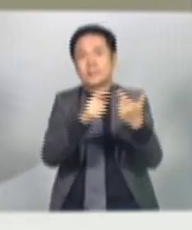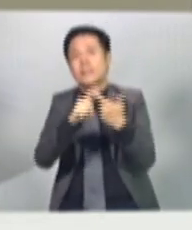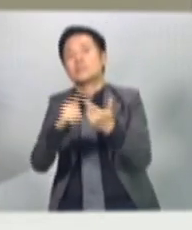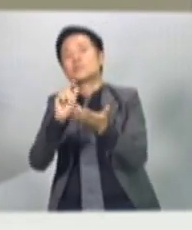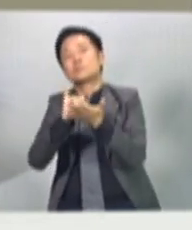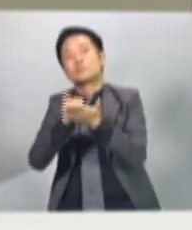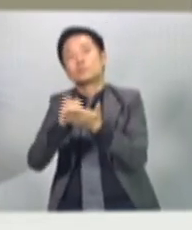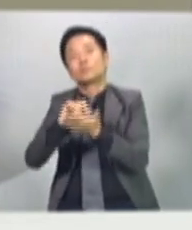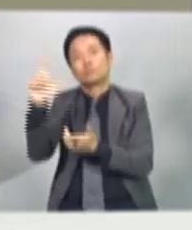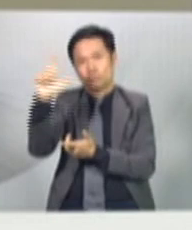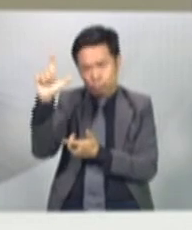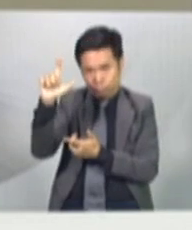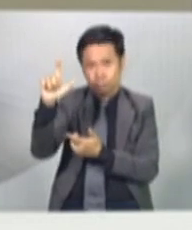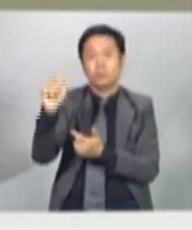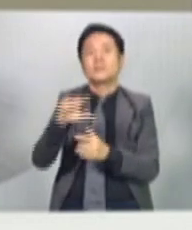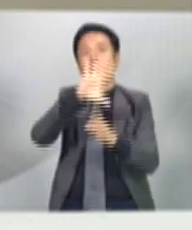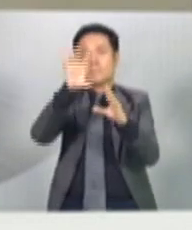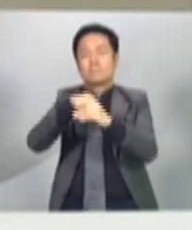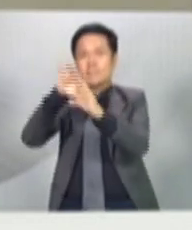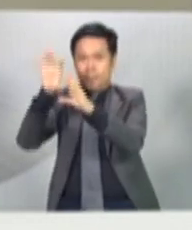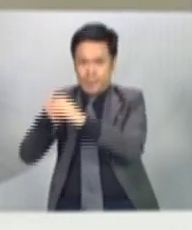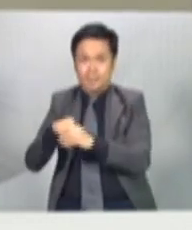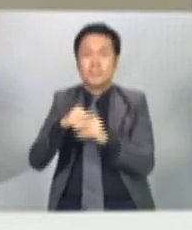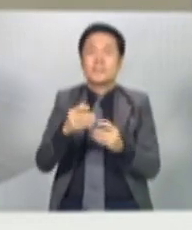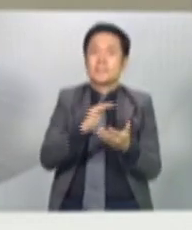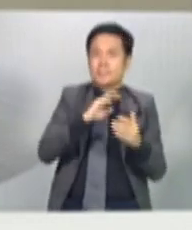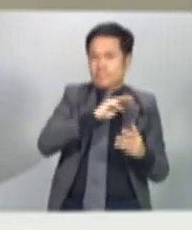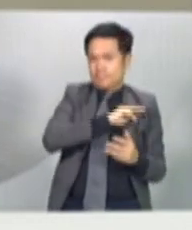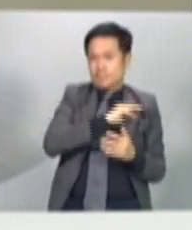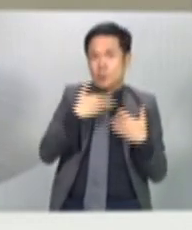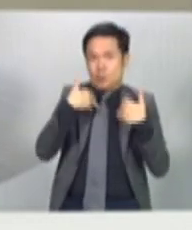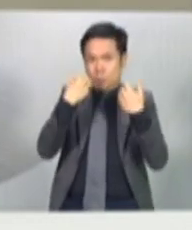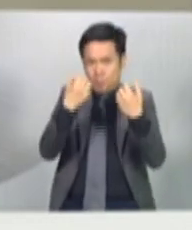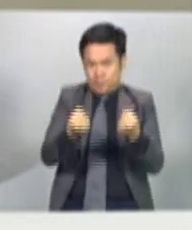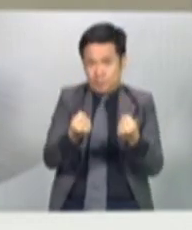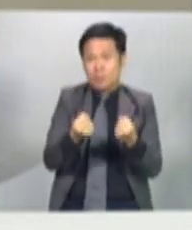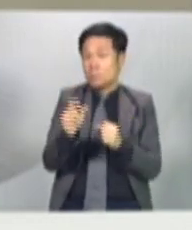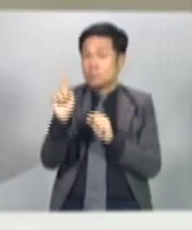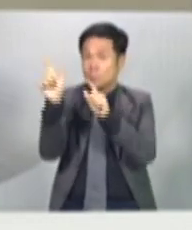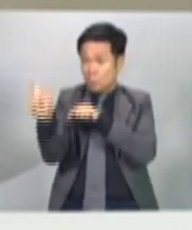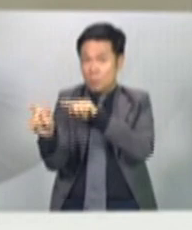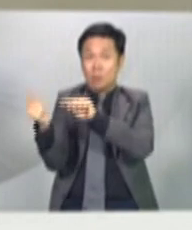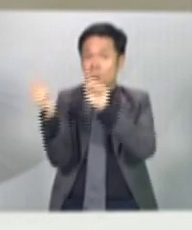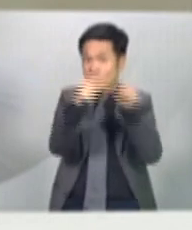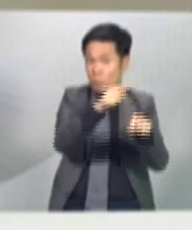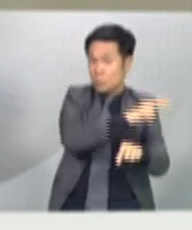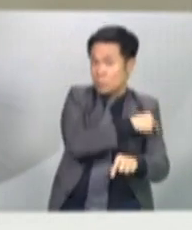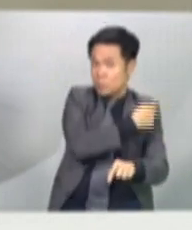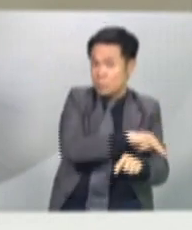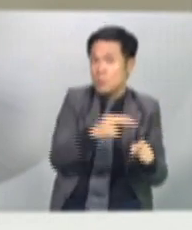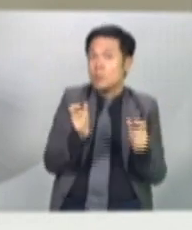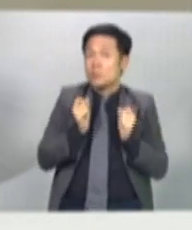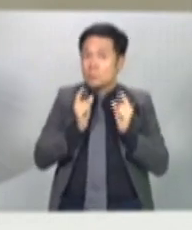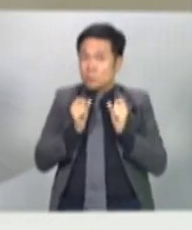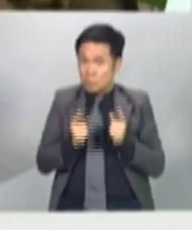perbuatan yang diarahkan oleh Kementerian Kesehatan Malaysia untuk menjalani ujian di Hospital swasta